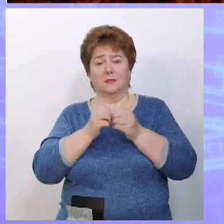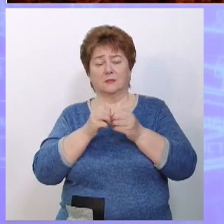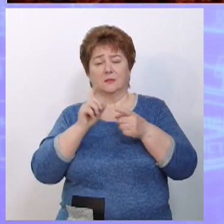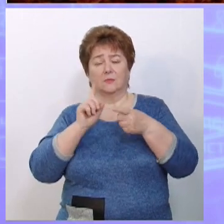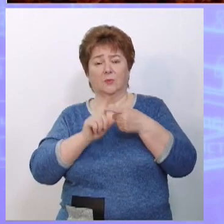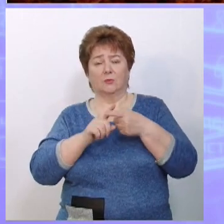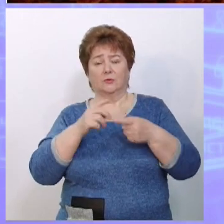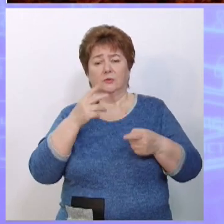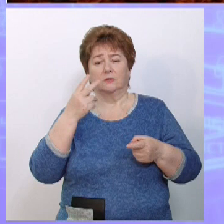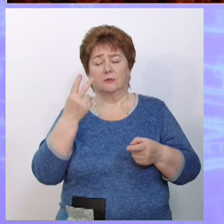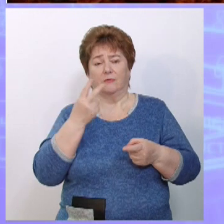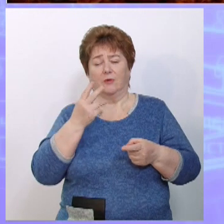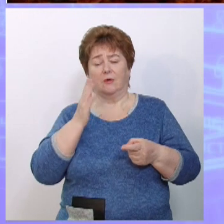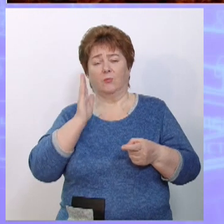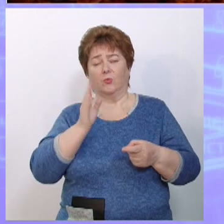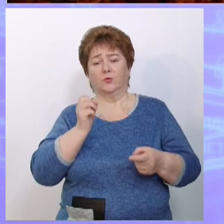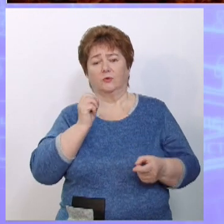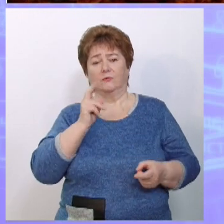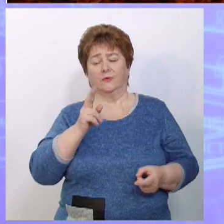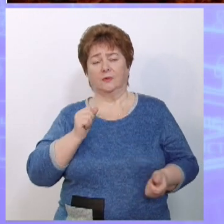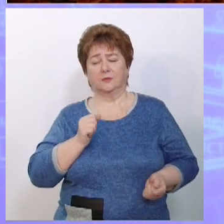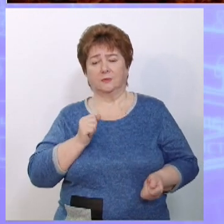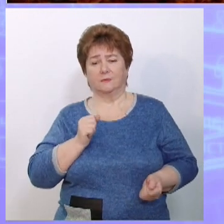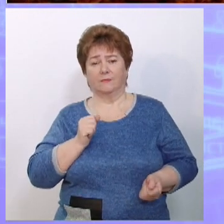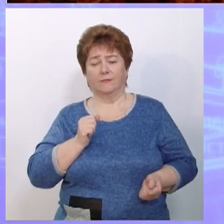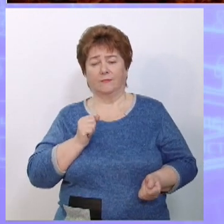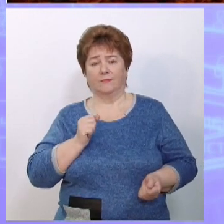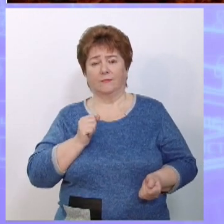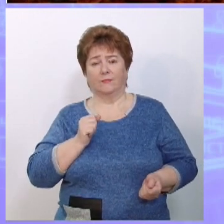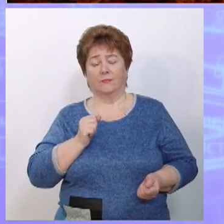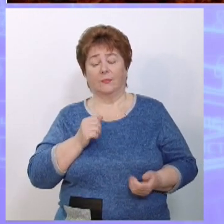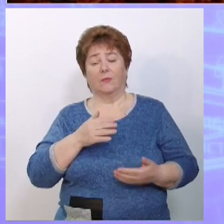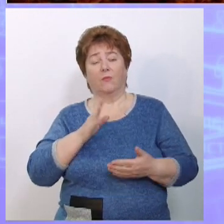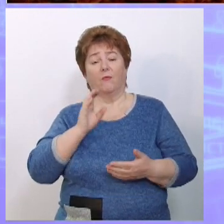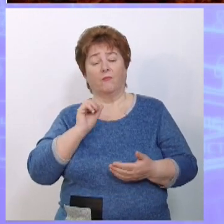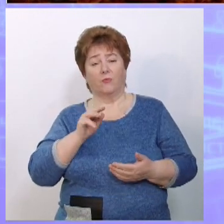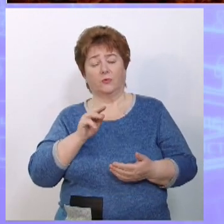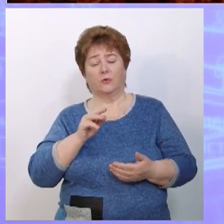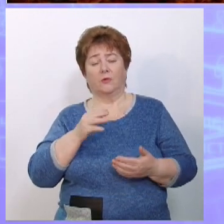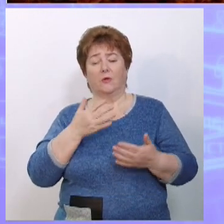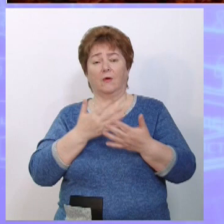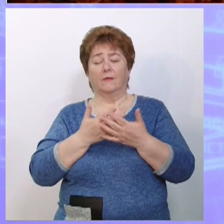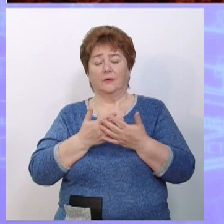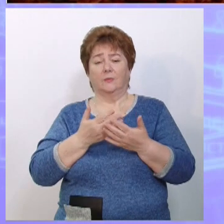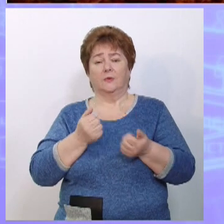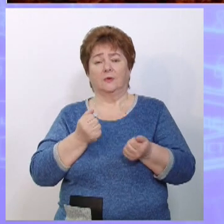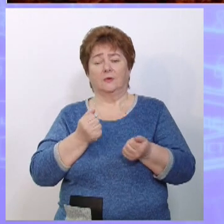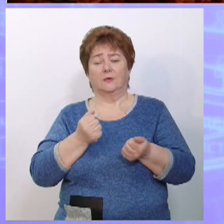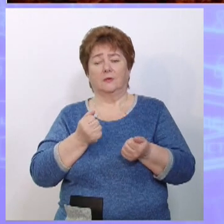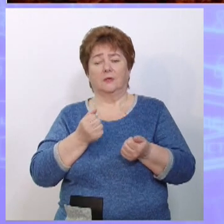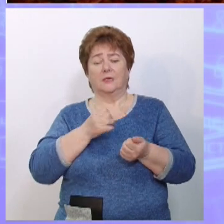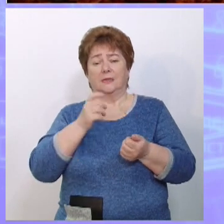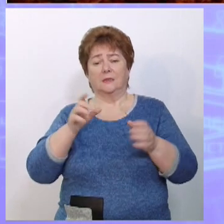10 плюс 2 будет 12. Вот так выглядят примеры